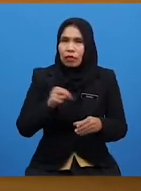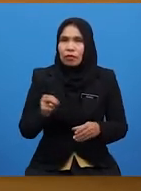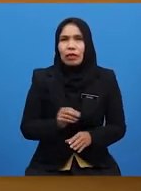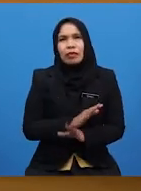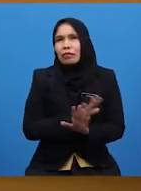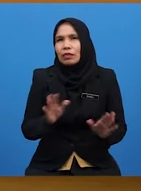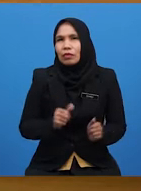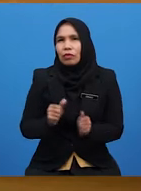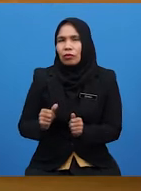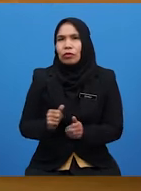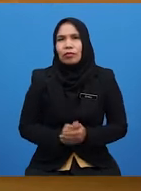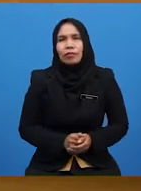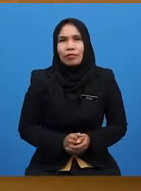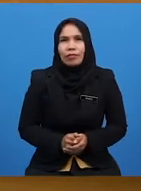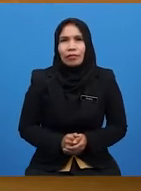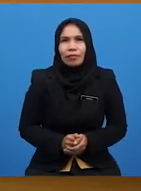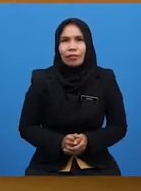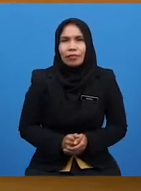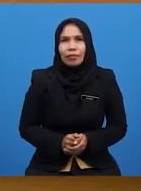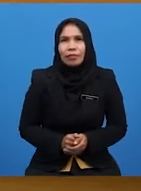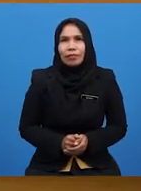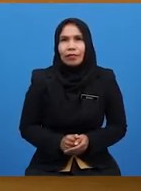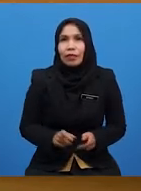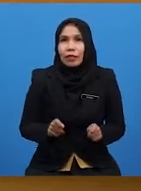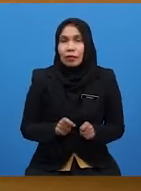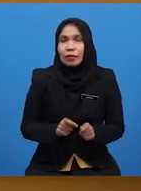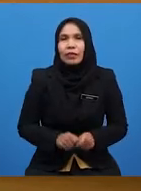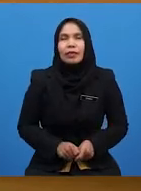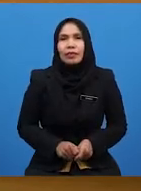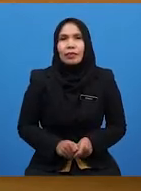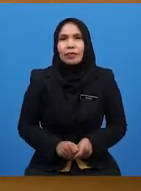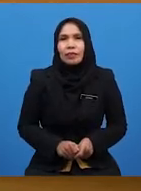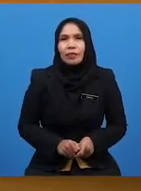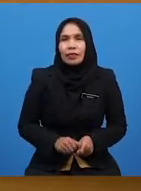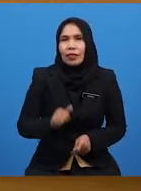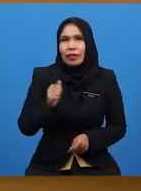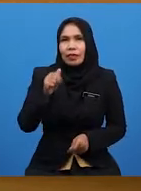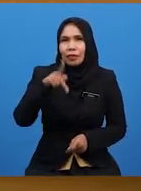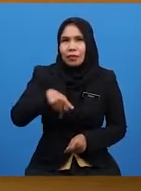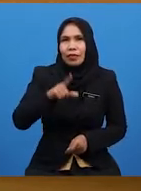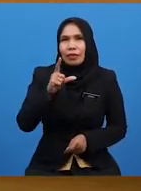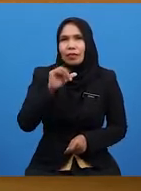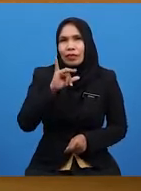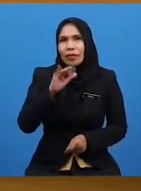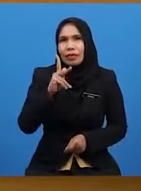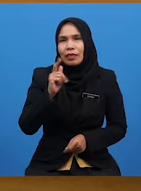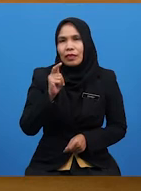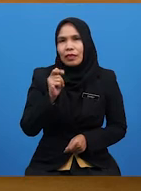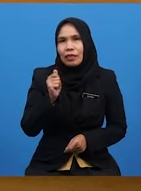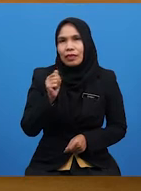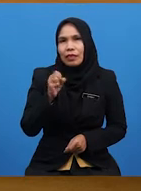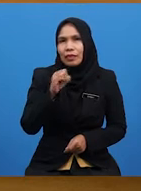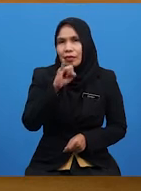tetapi aplikasi keseimbangan asimetris ditunjukkan dengan kedudukan sofa pada sebelah kanan